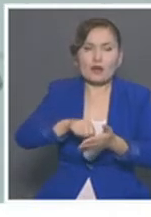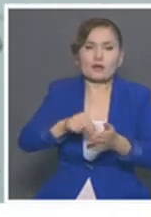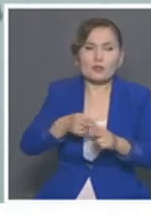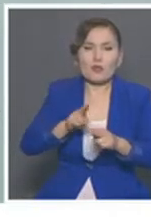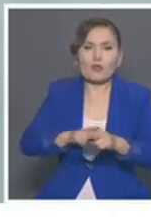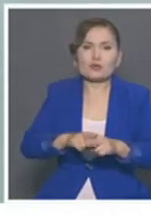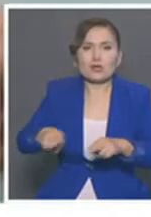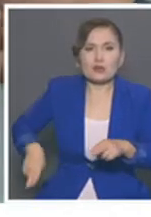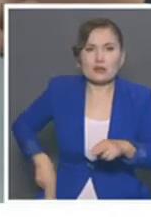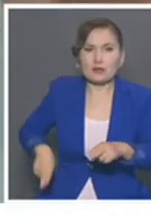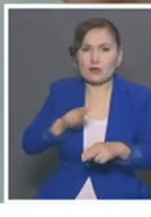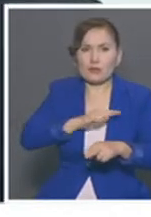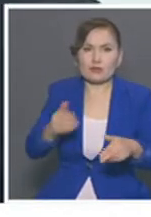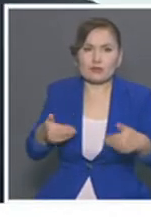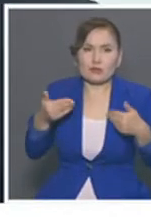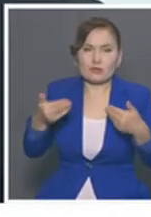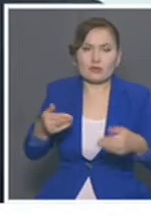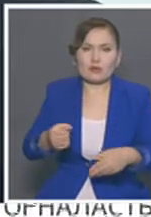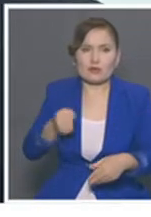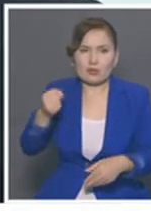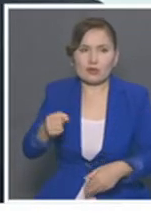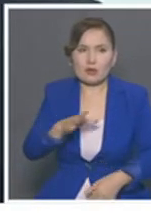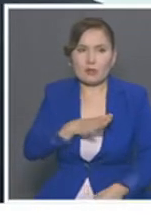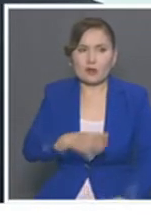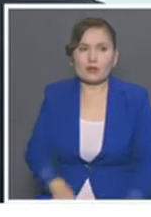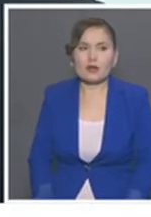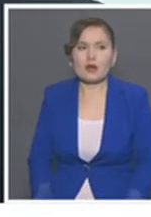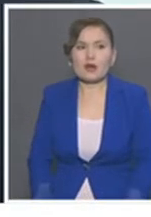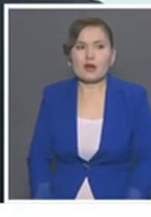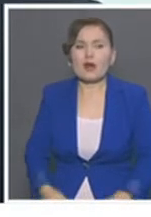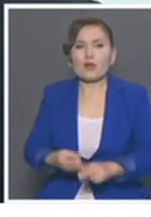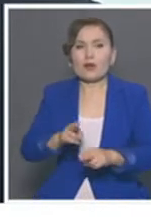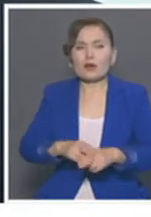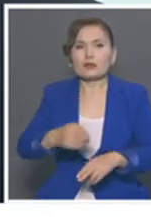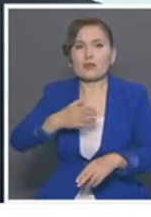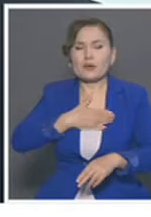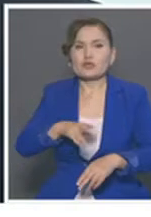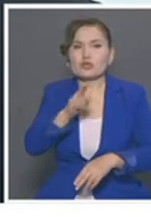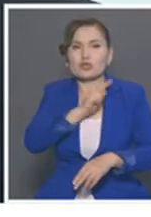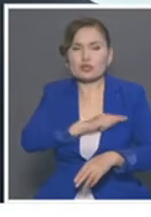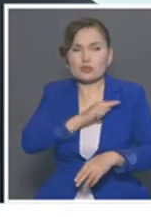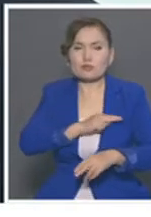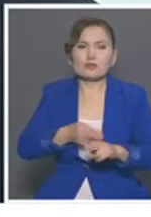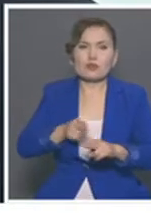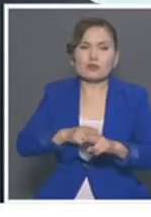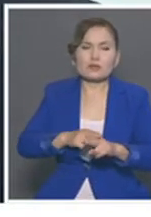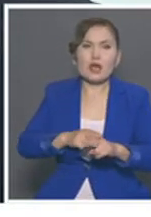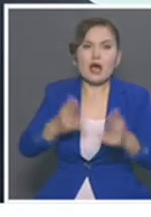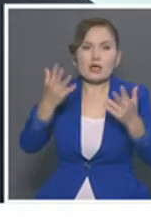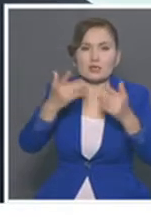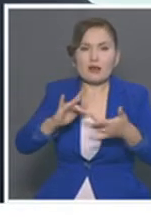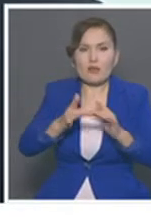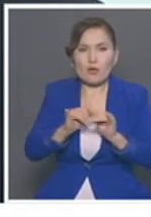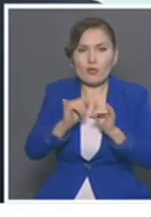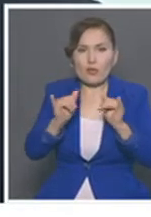отыр. Қазіргі таңда үлкен тенденция отқан цифровый банкинг, оны дигитал банкинг дейді, цифрлық